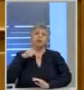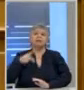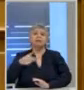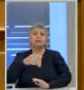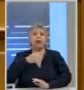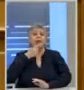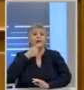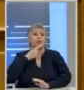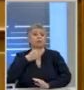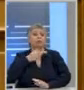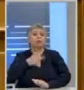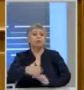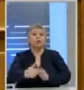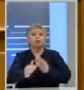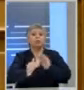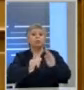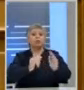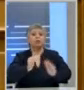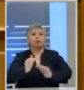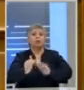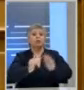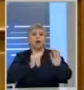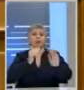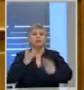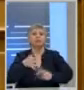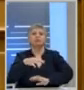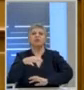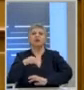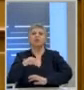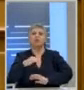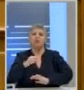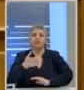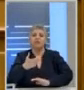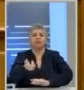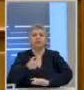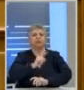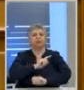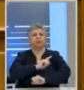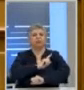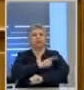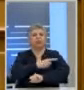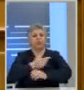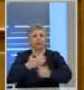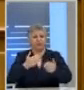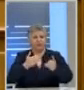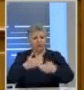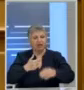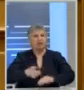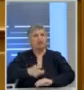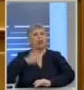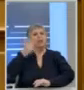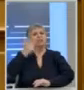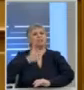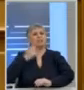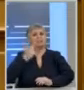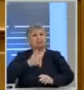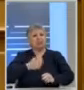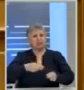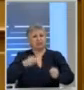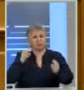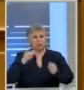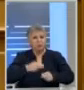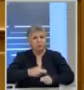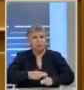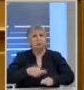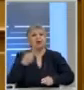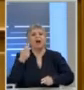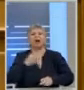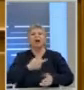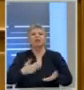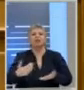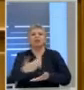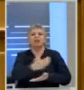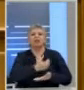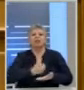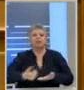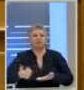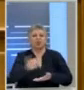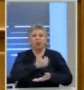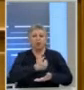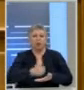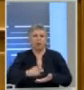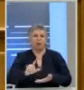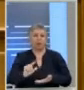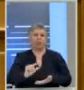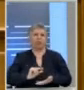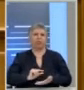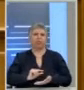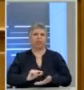Τσίπρα. Τους πιο αδύναμους, τους συνταξιούχους, τους χαμηλόμισθους, αυτούς που θα πληρώσουν για